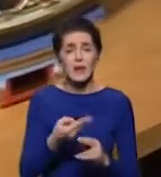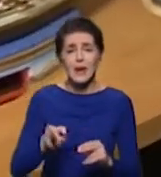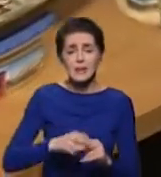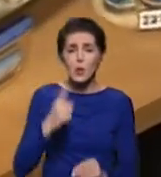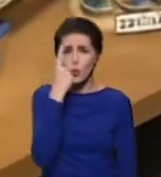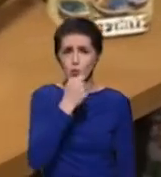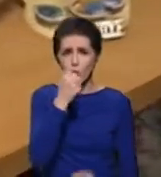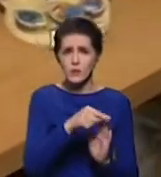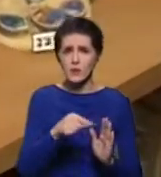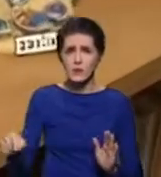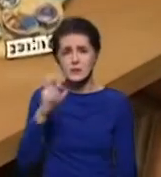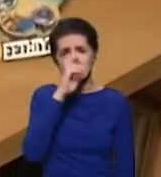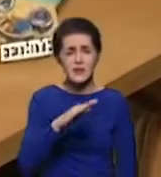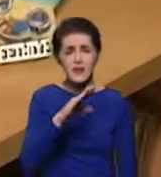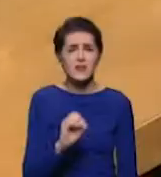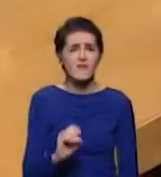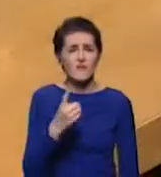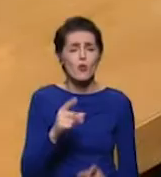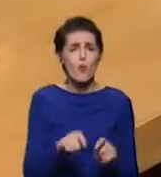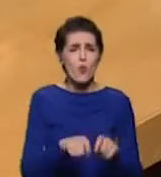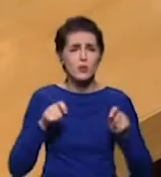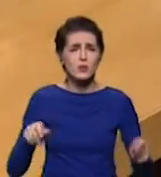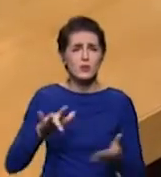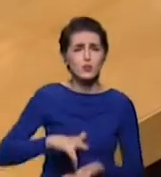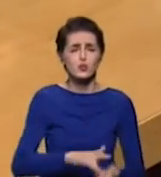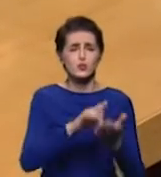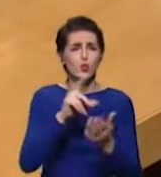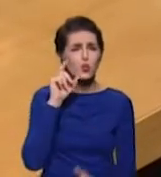все більше країн Європи відкривається для подорожей українців.